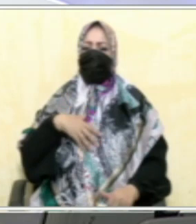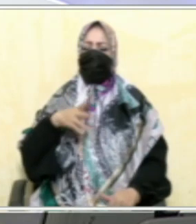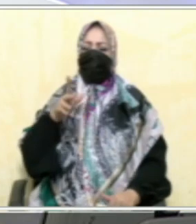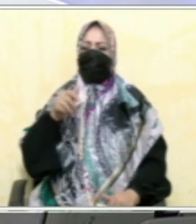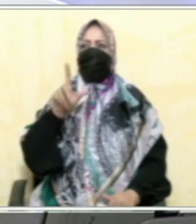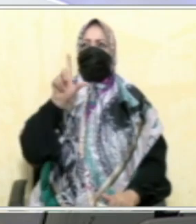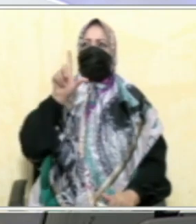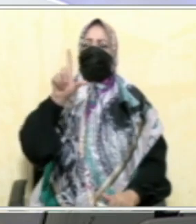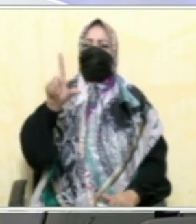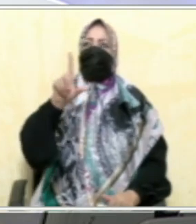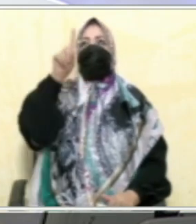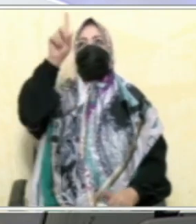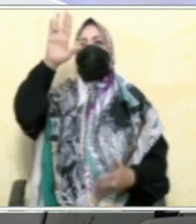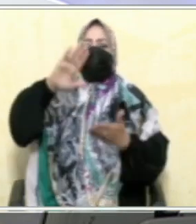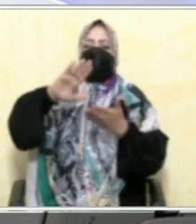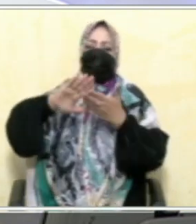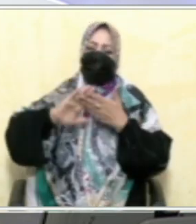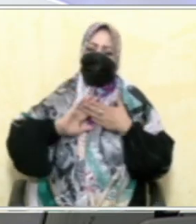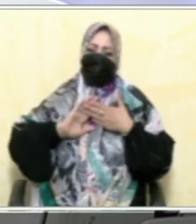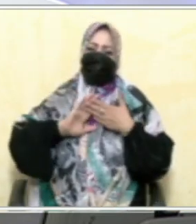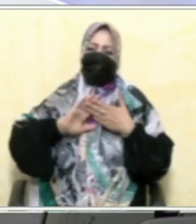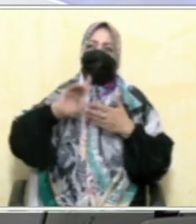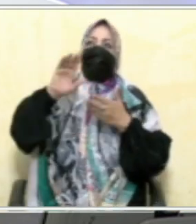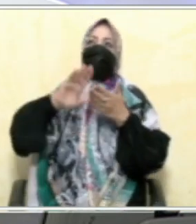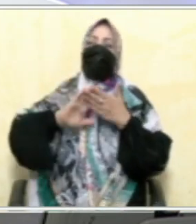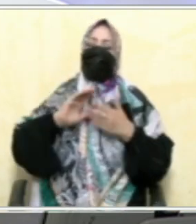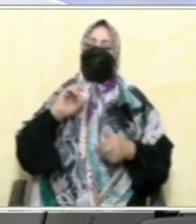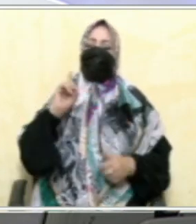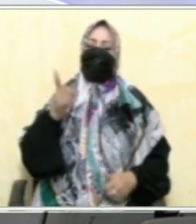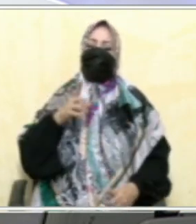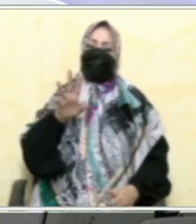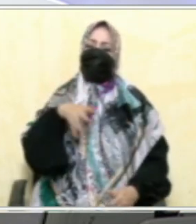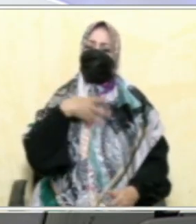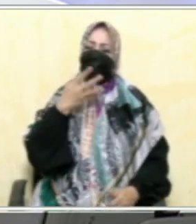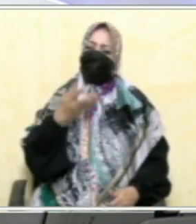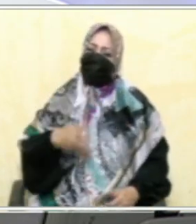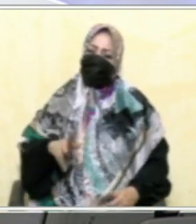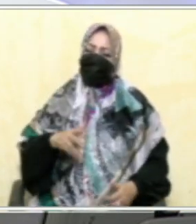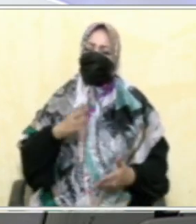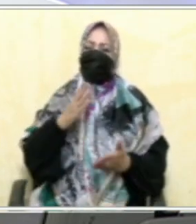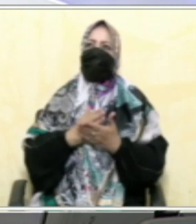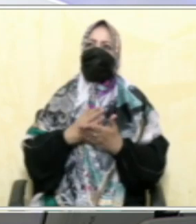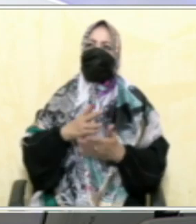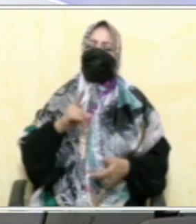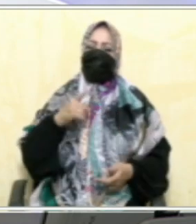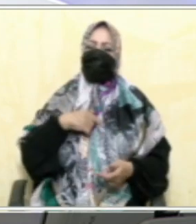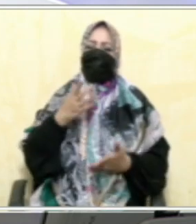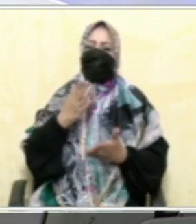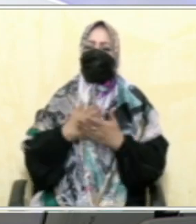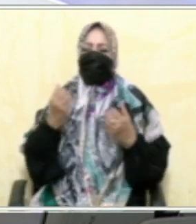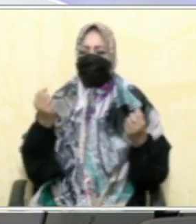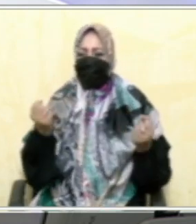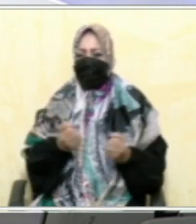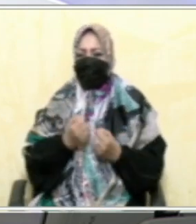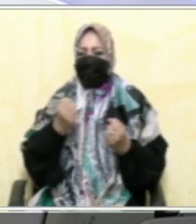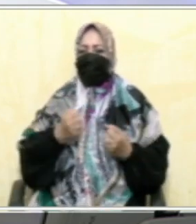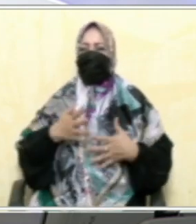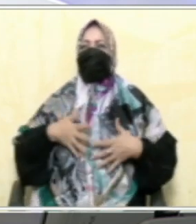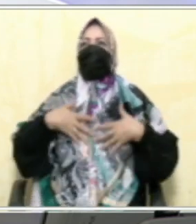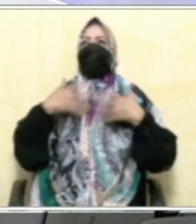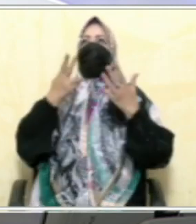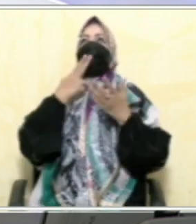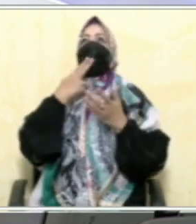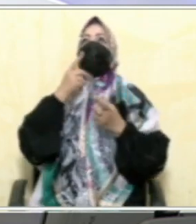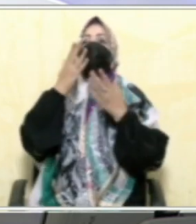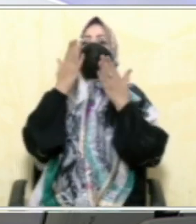قصوري وتقصيري، وأبرأ إلى الله تعالى منه. حتى ألتقي بكم في حلقة قادمة بإذن الله، أستودعكم الله